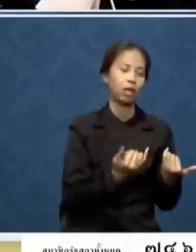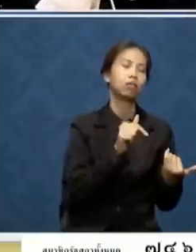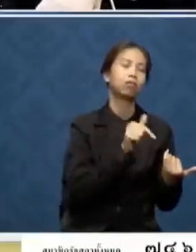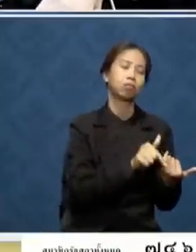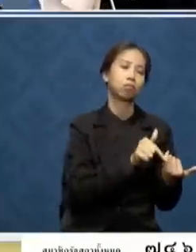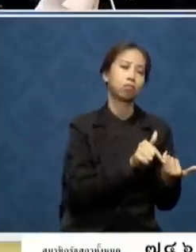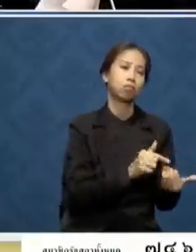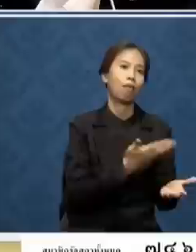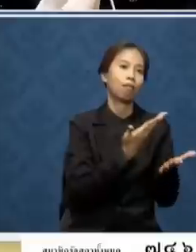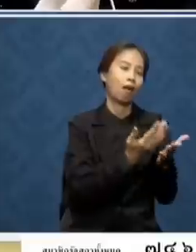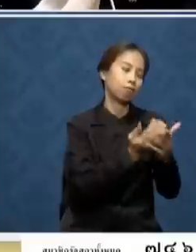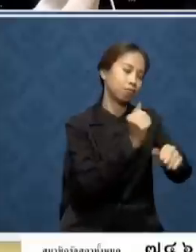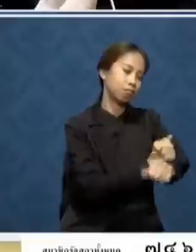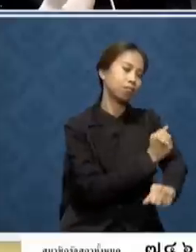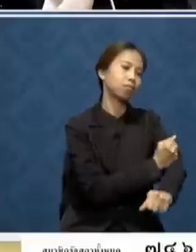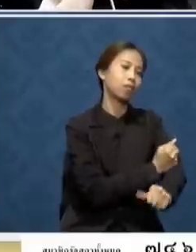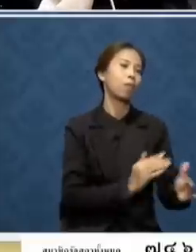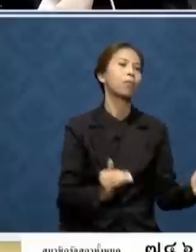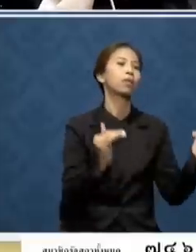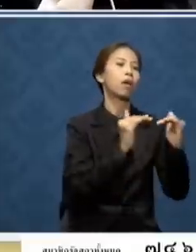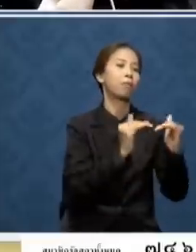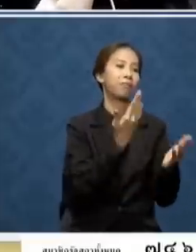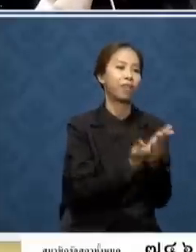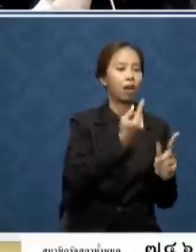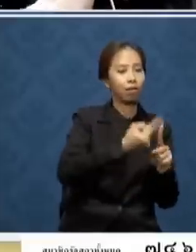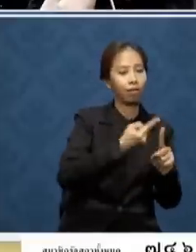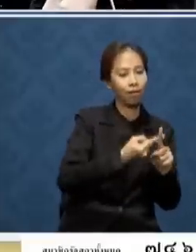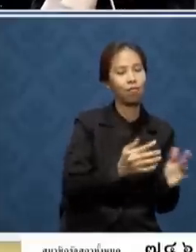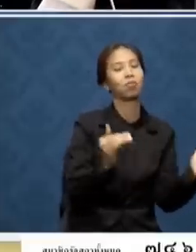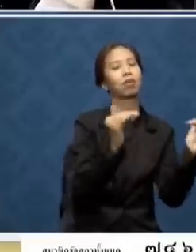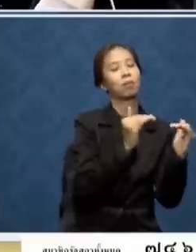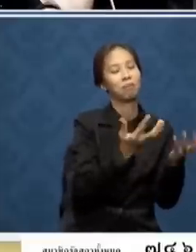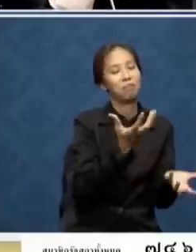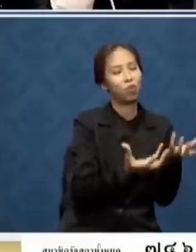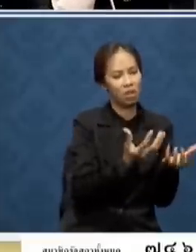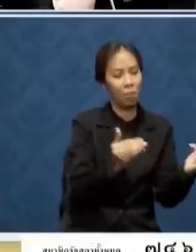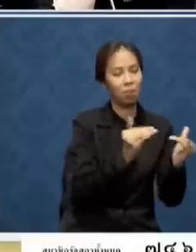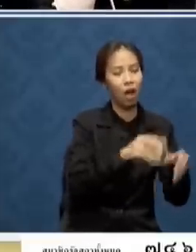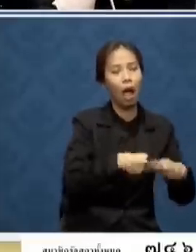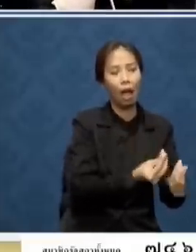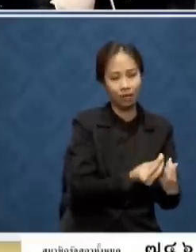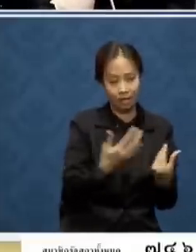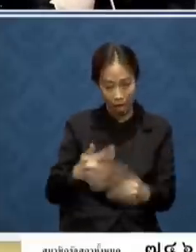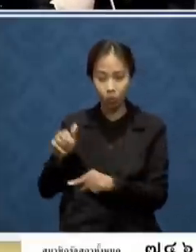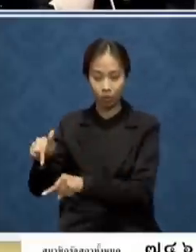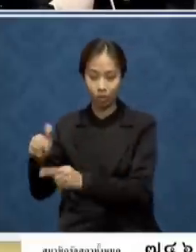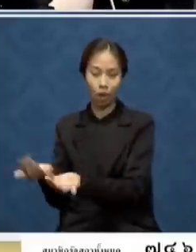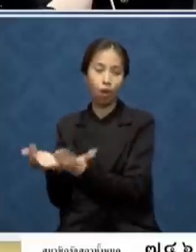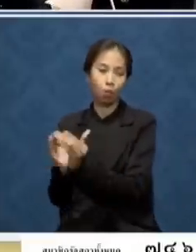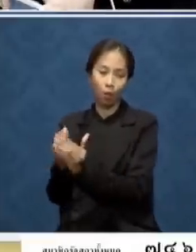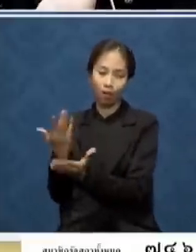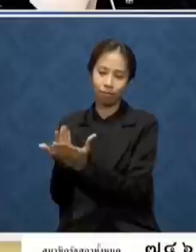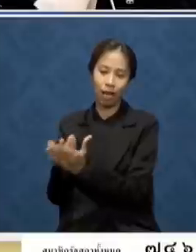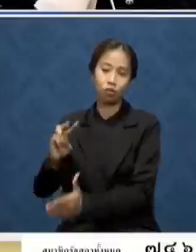เล่มนี้บอกค่าแรงขั้นต่ำเป็นธรรและเงินเดือนที่เป็นธรรนะคะทุกครูเรือนมีรายได้ไม่น้อยกว่า 20,000